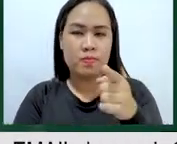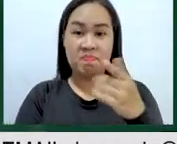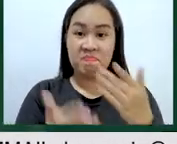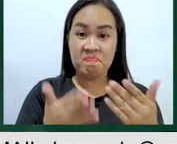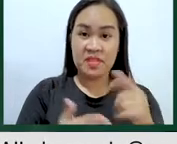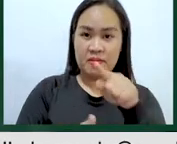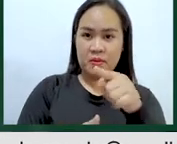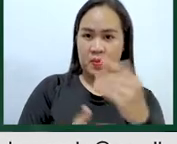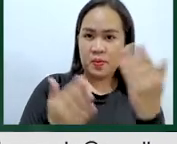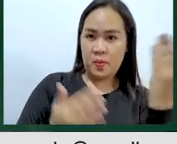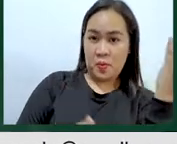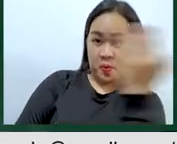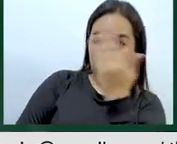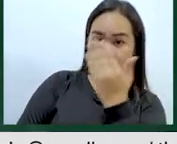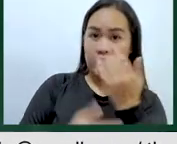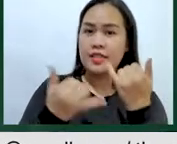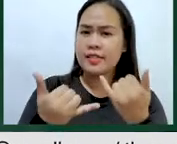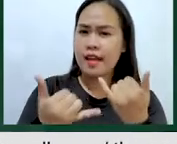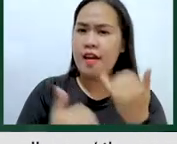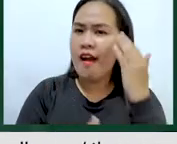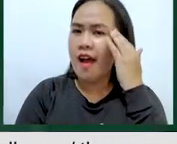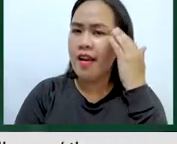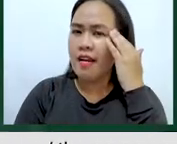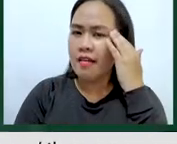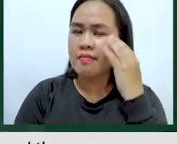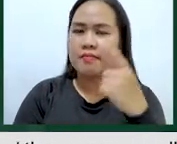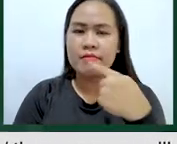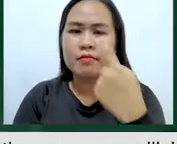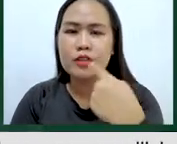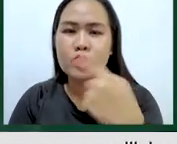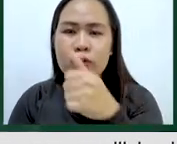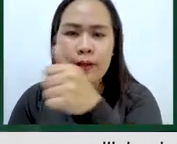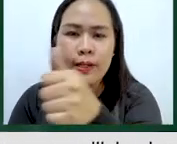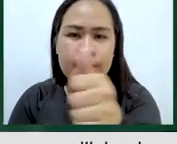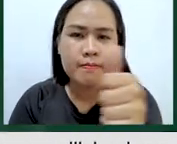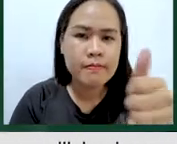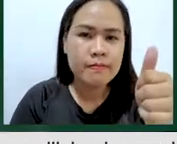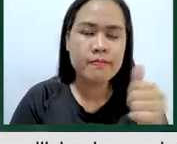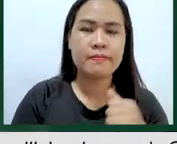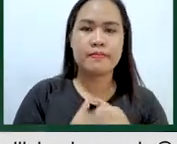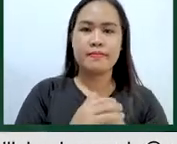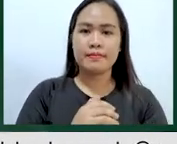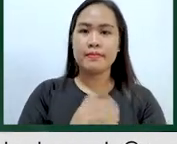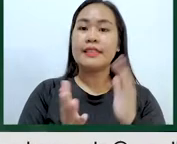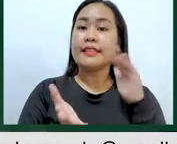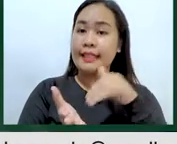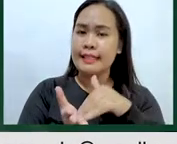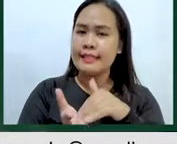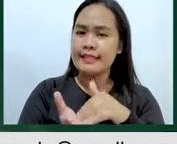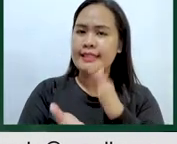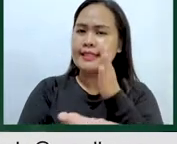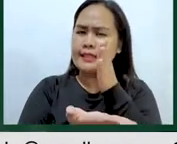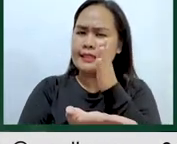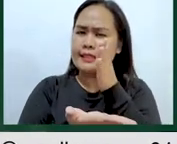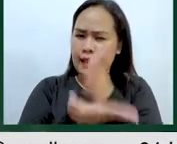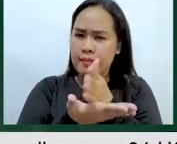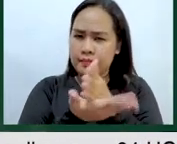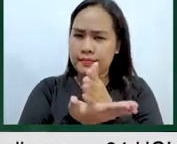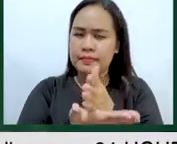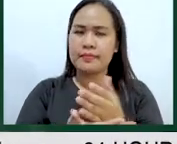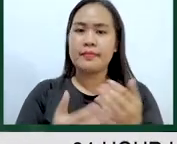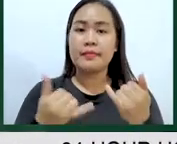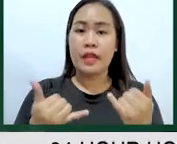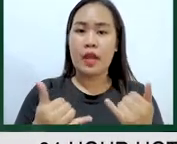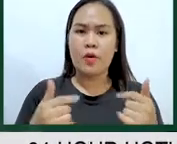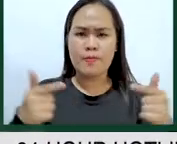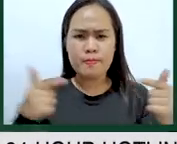nito, alam mo rin na kung tinatamaan kayo, no? So again, No, itigil nyo na yan, ang laban. Itong